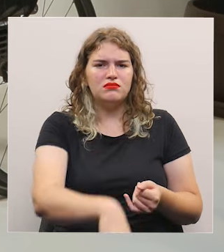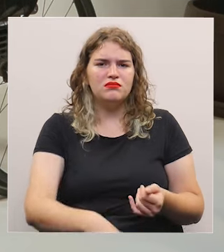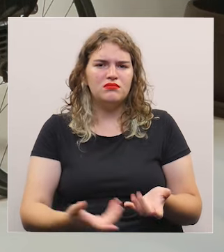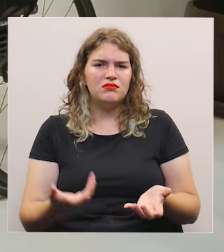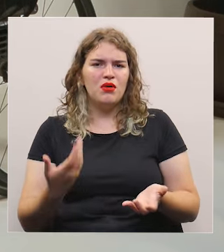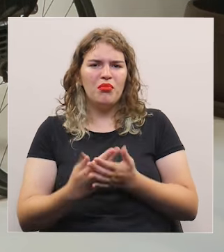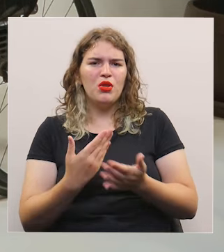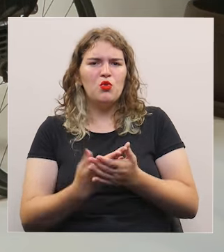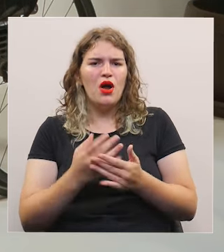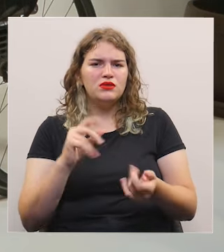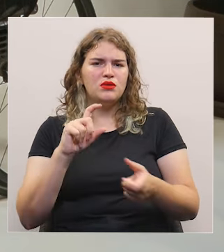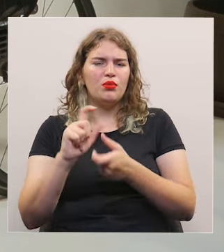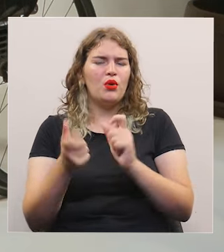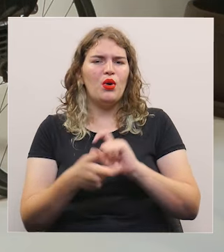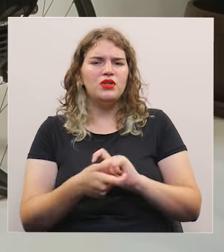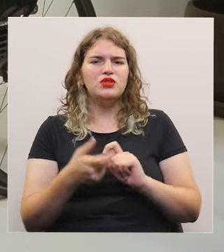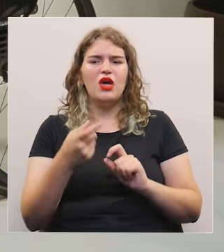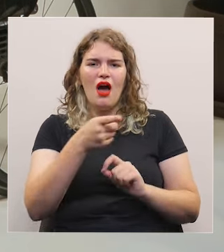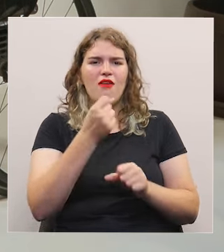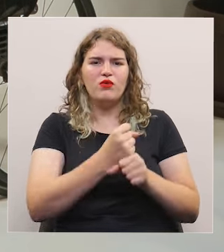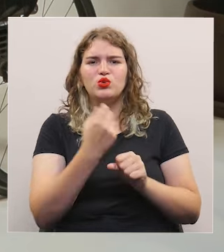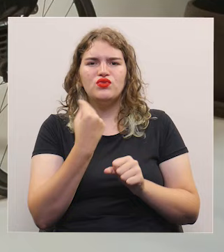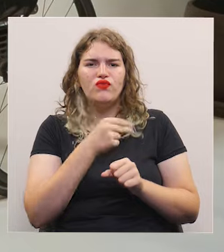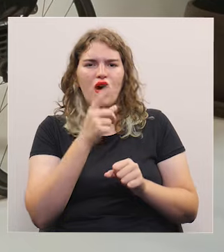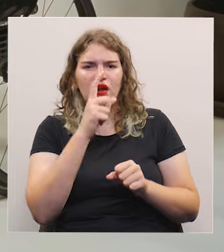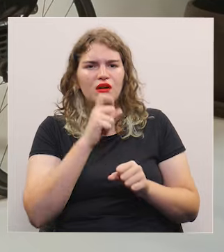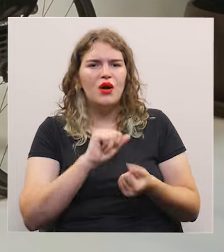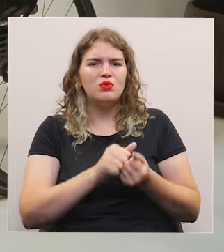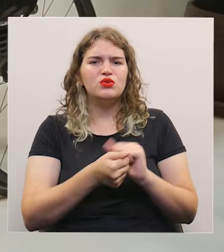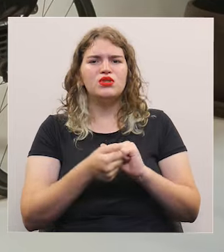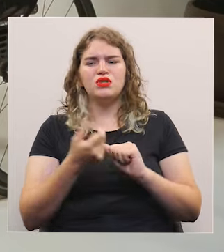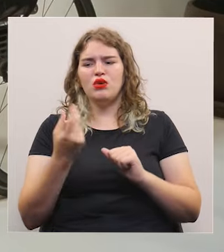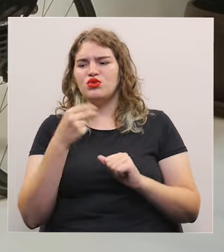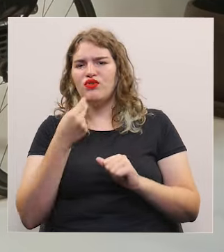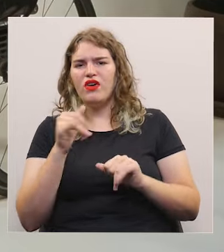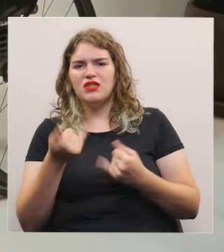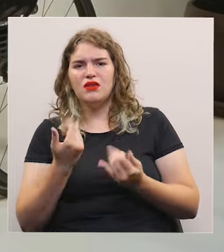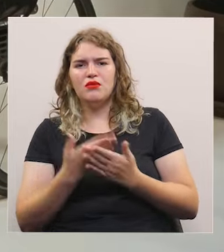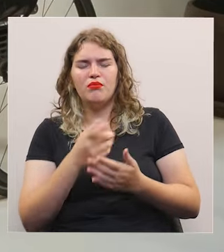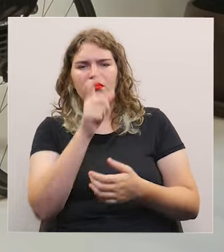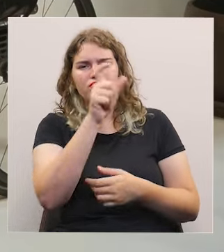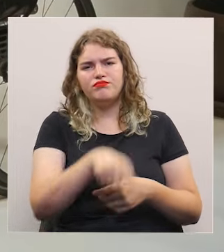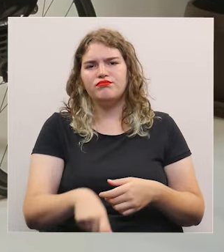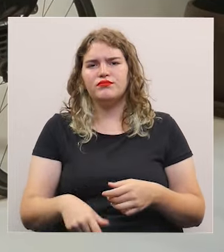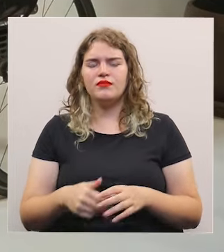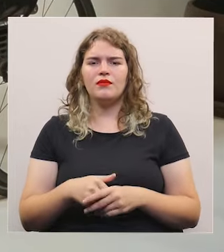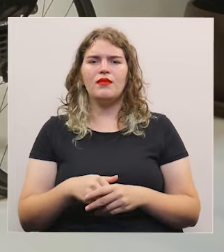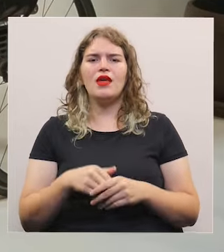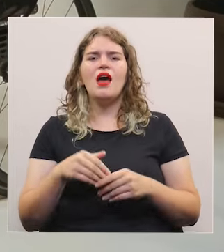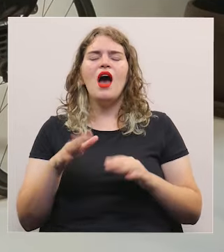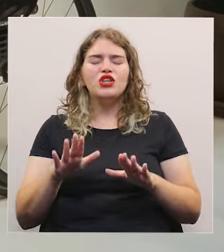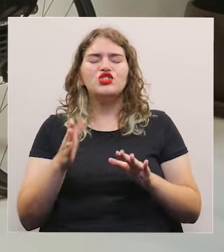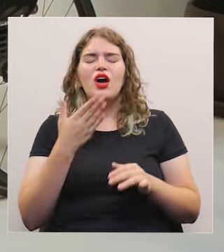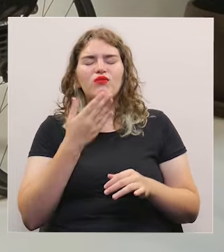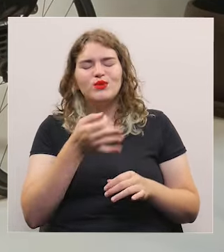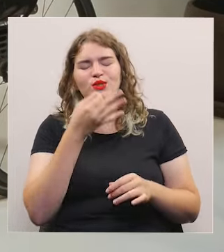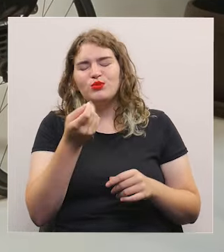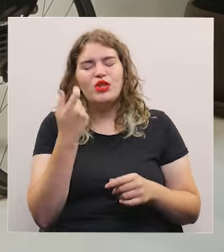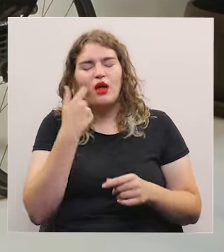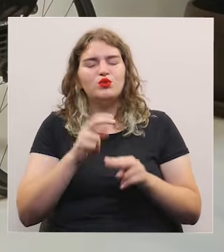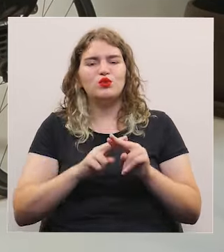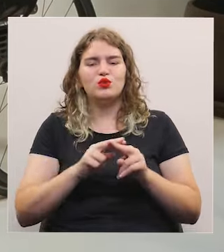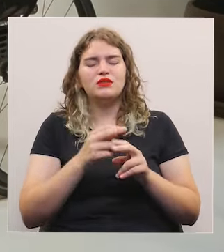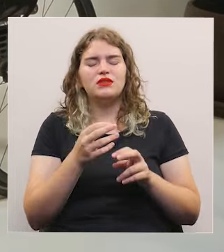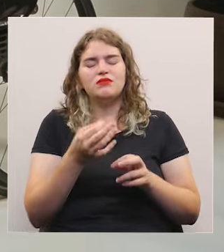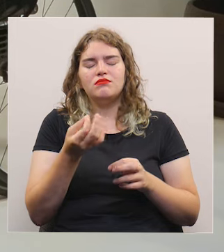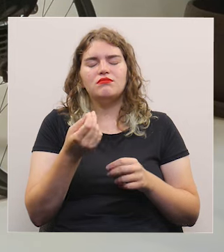Da, toată lumea. De asta s-a pocăit. Da, ori a făcut el ceva asta, aici rău. Aici am să zic. Da. Aici da. Am poate să sublinez și n-am știut